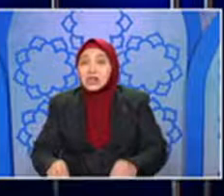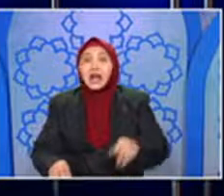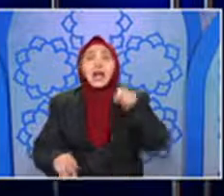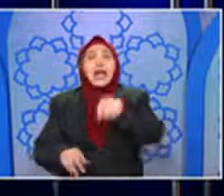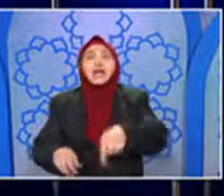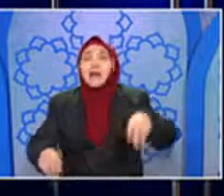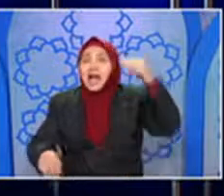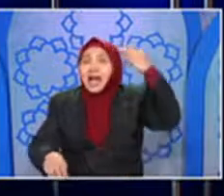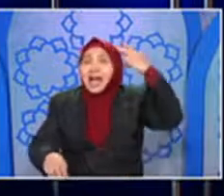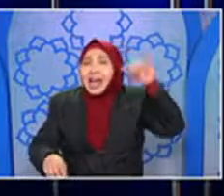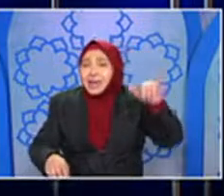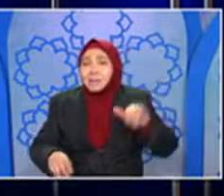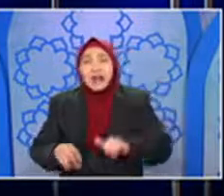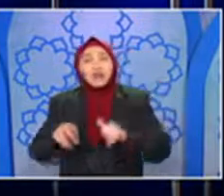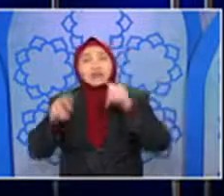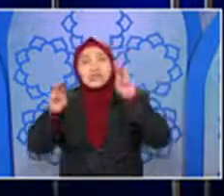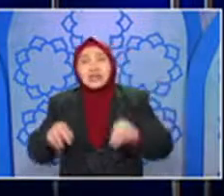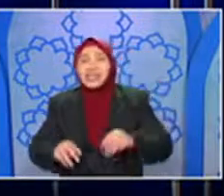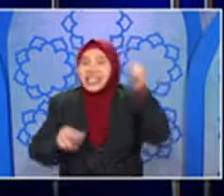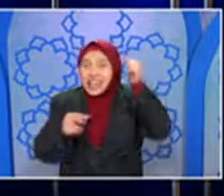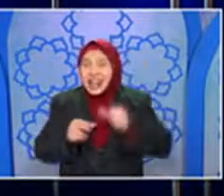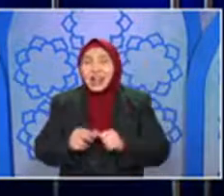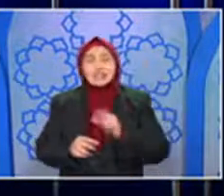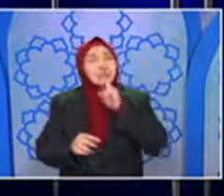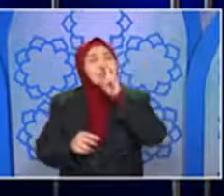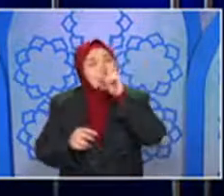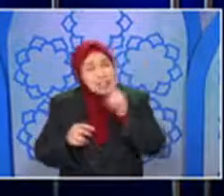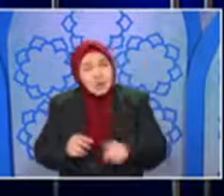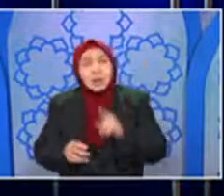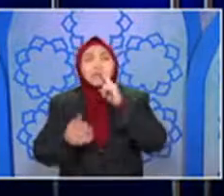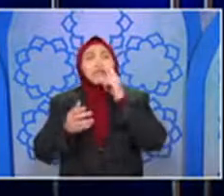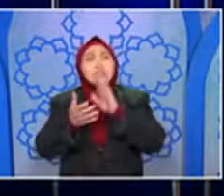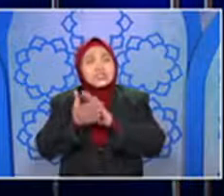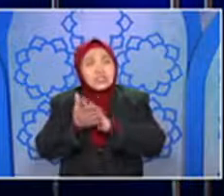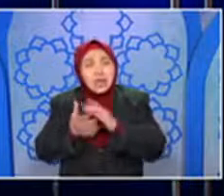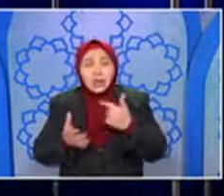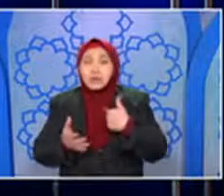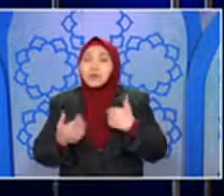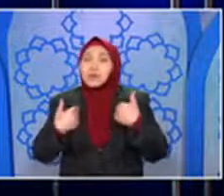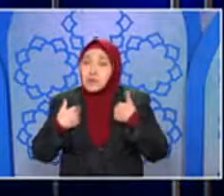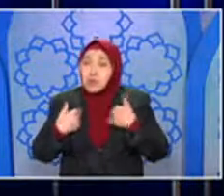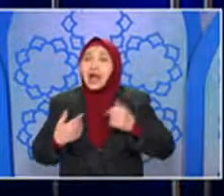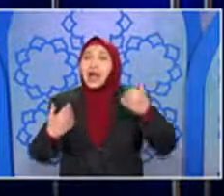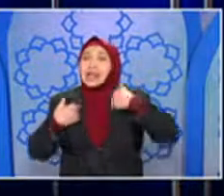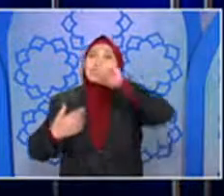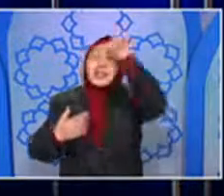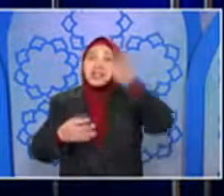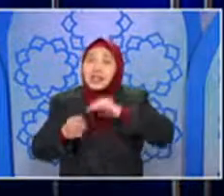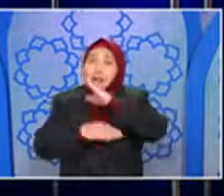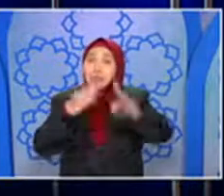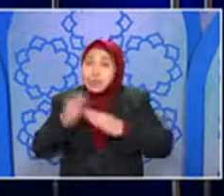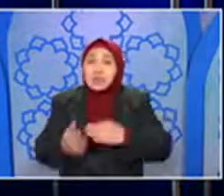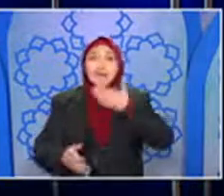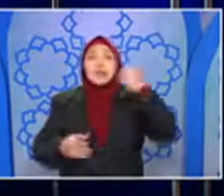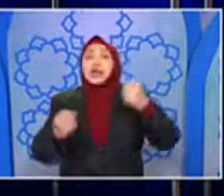manusia, ingatlah sesungguhnya yang bertasbih memuji aku yang ada di langit dan di bumi lebih